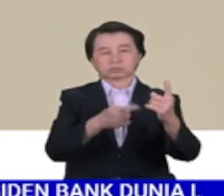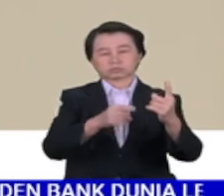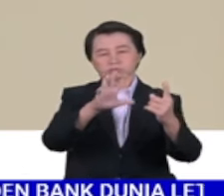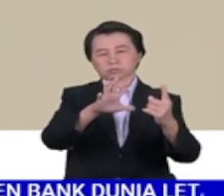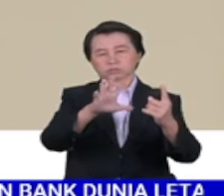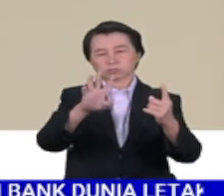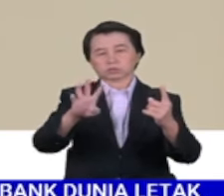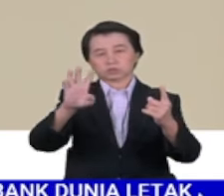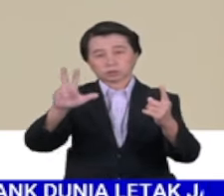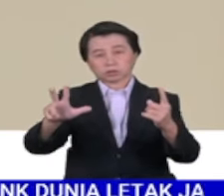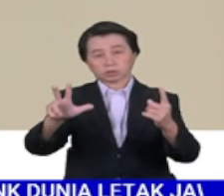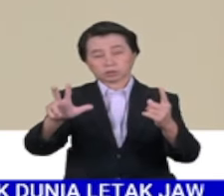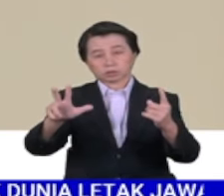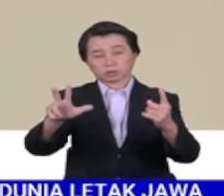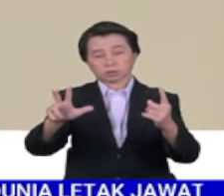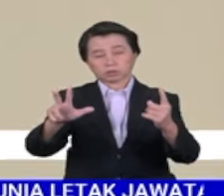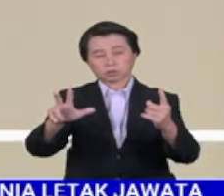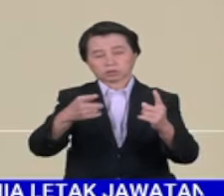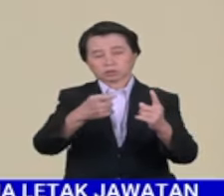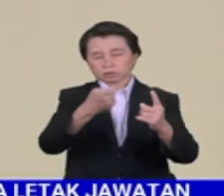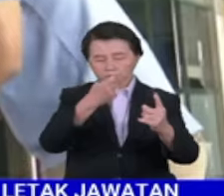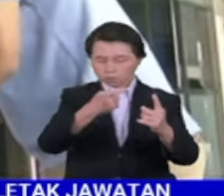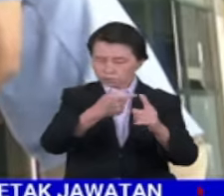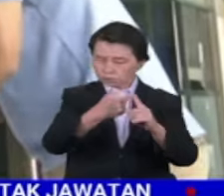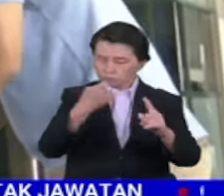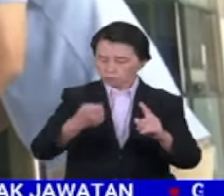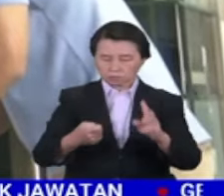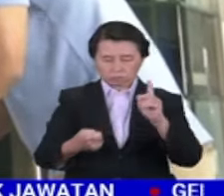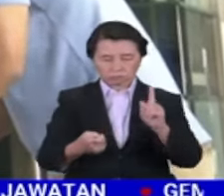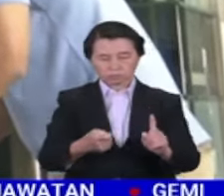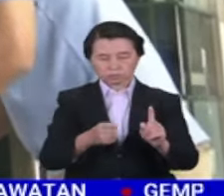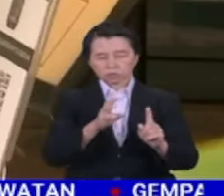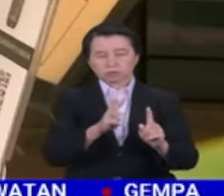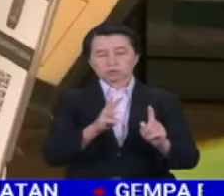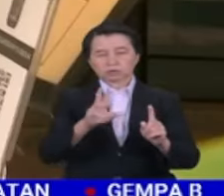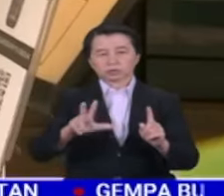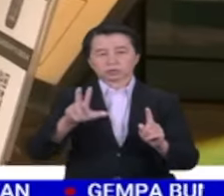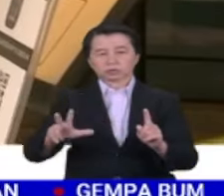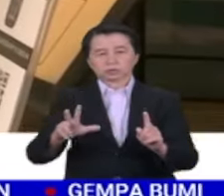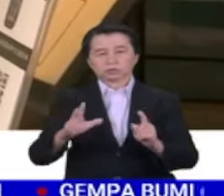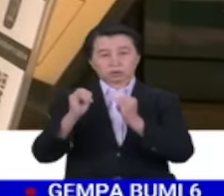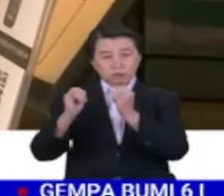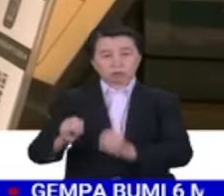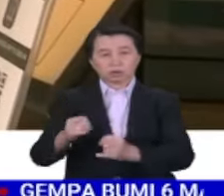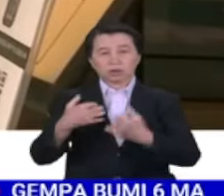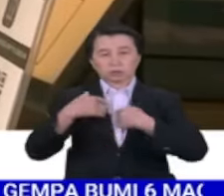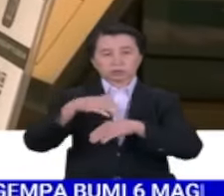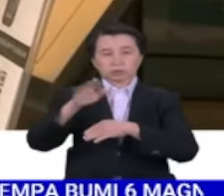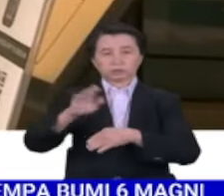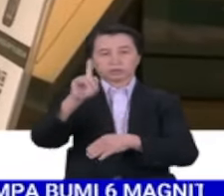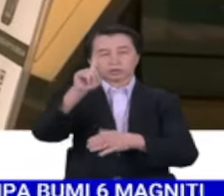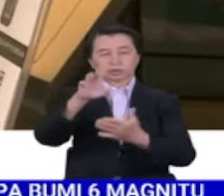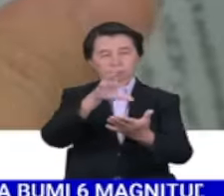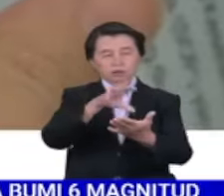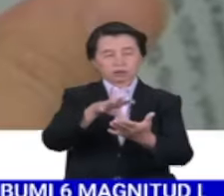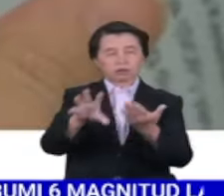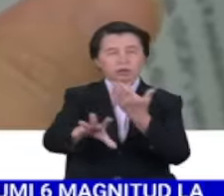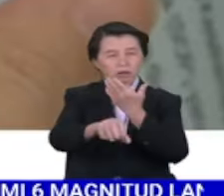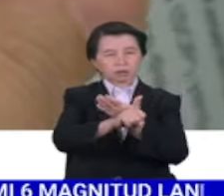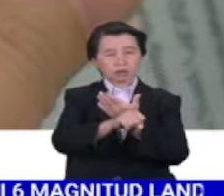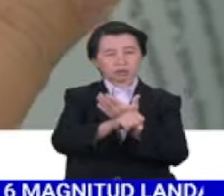1543 daripada 1653 individu mempunyai lebih daripada Satu ikan aplikasi